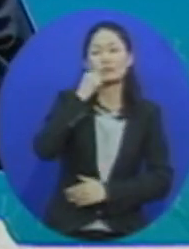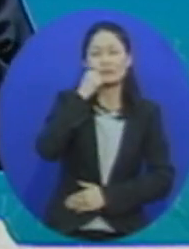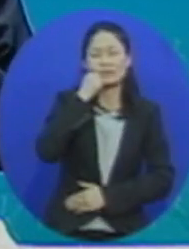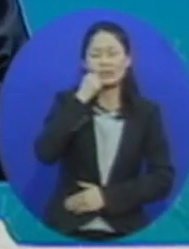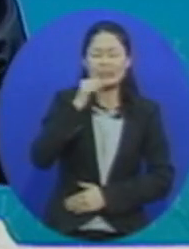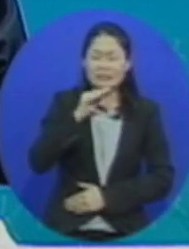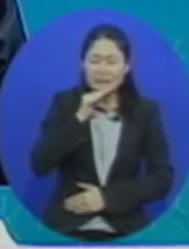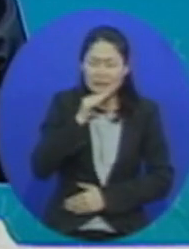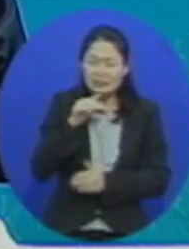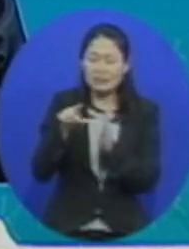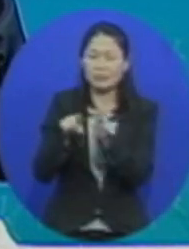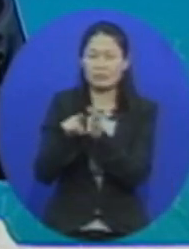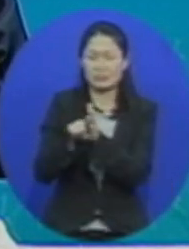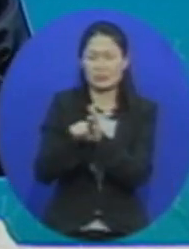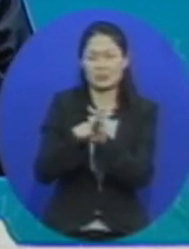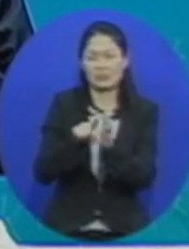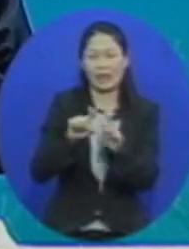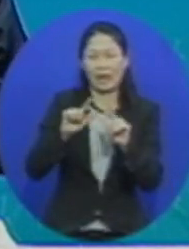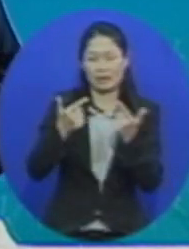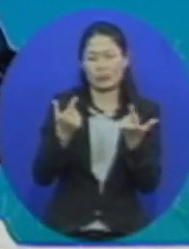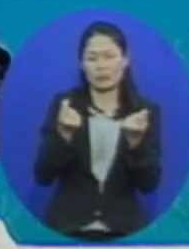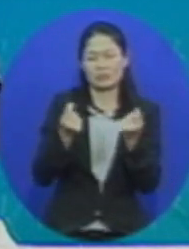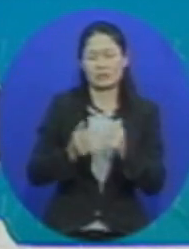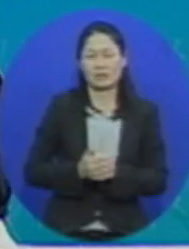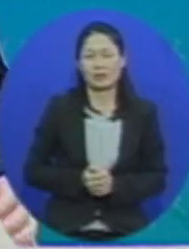실제로는 믿지 않고 있는 것입니다